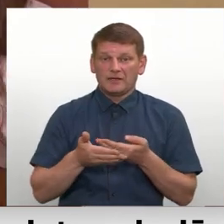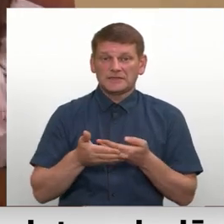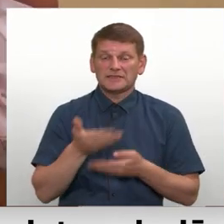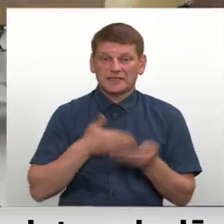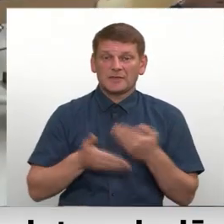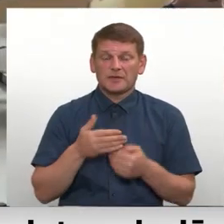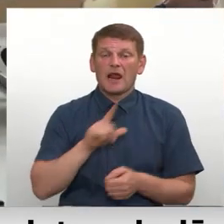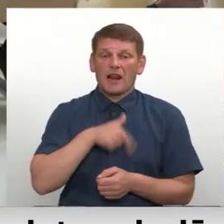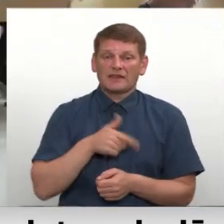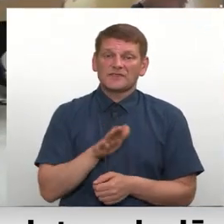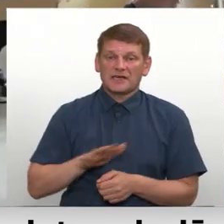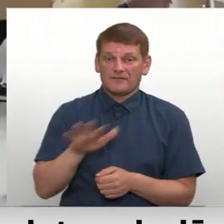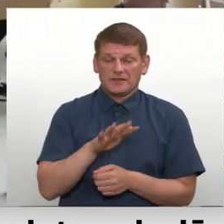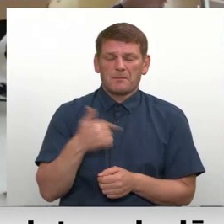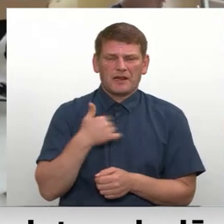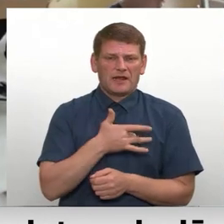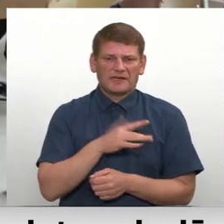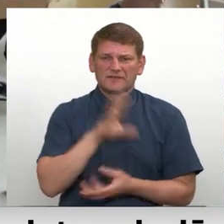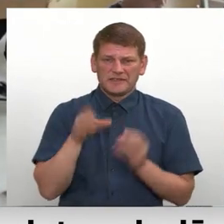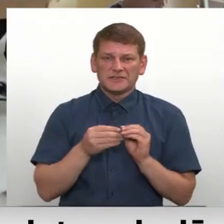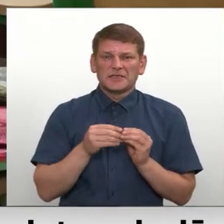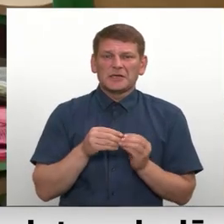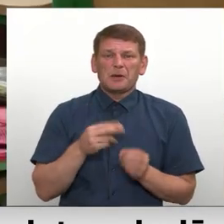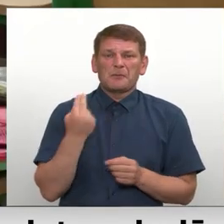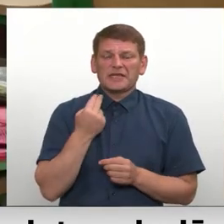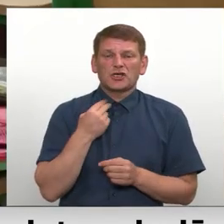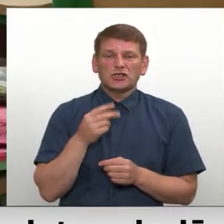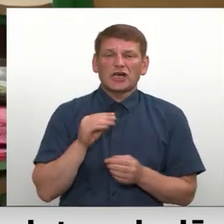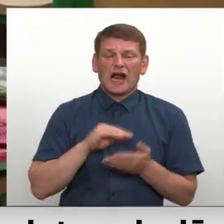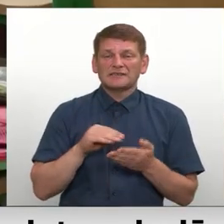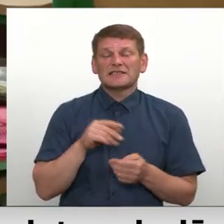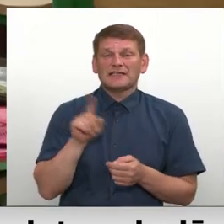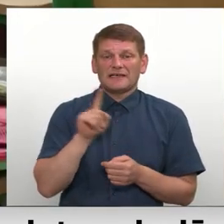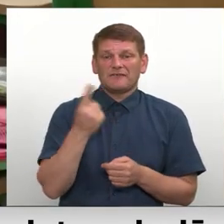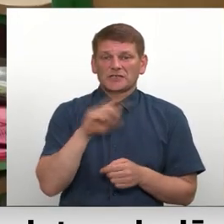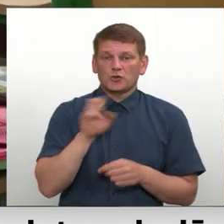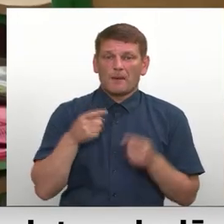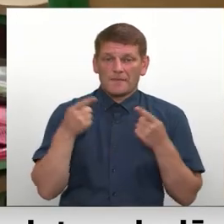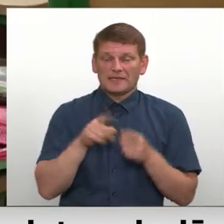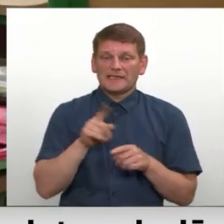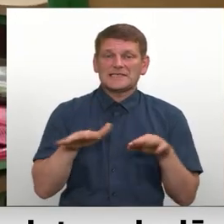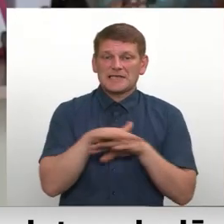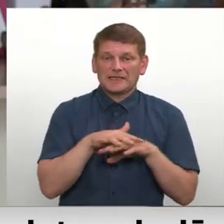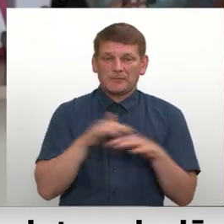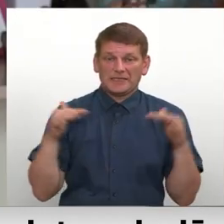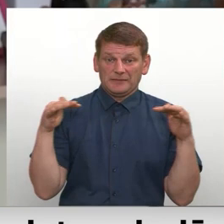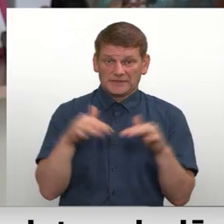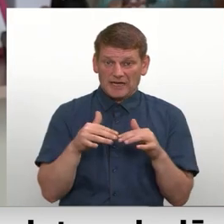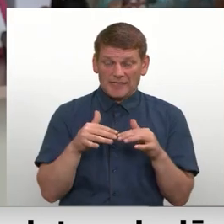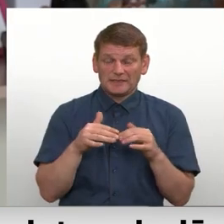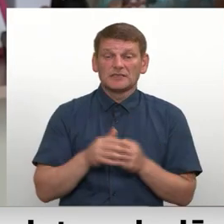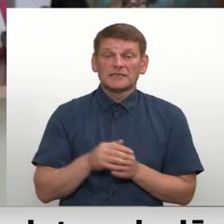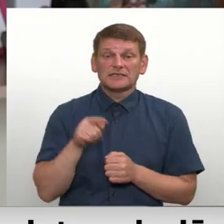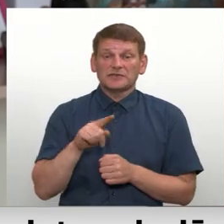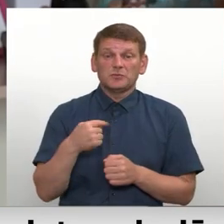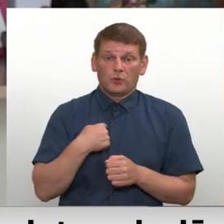sadarbības latviska vīde. Man liekas, ka vispār British Council viens no mērķiem ir sabiedrības saliedētība, un tas